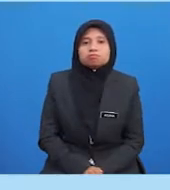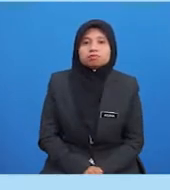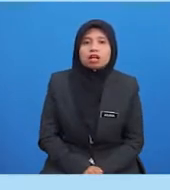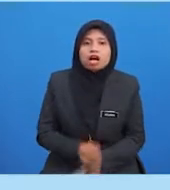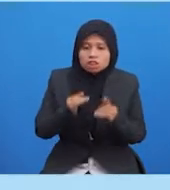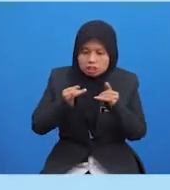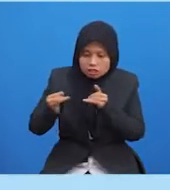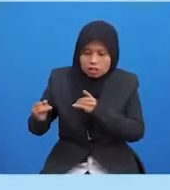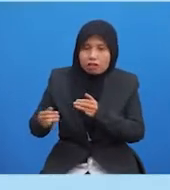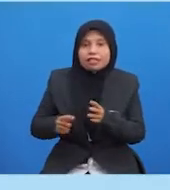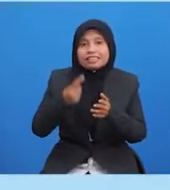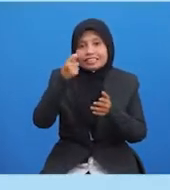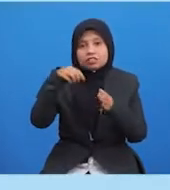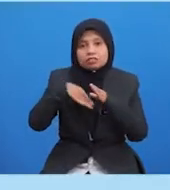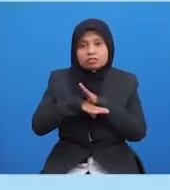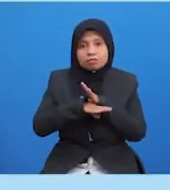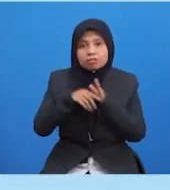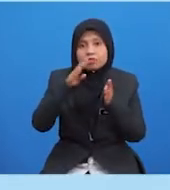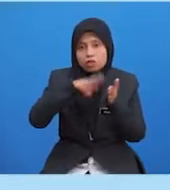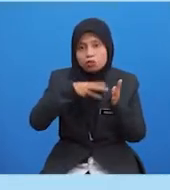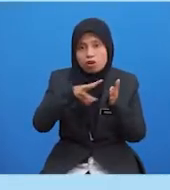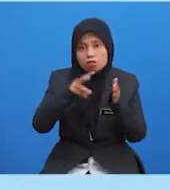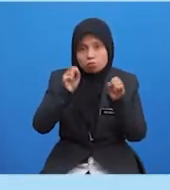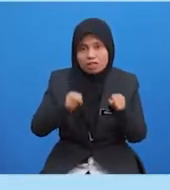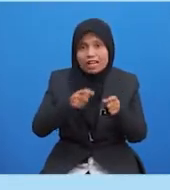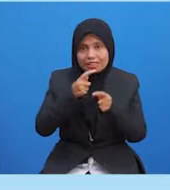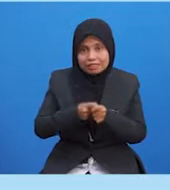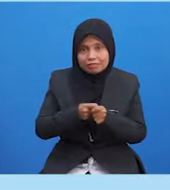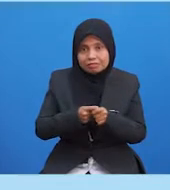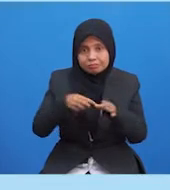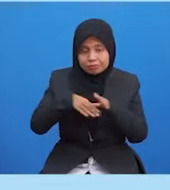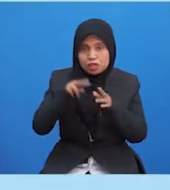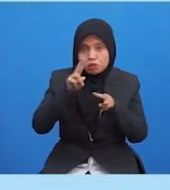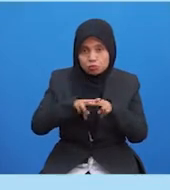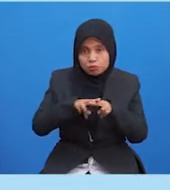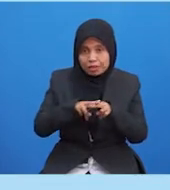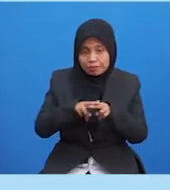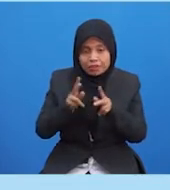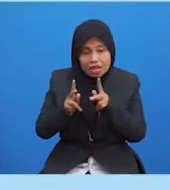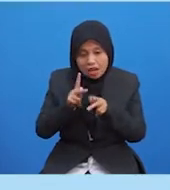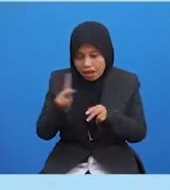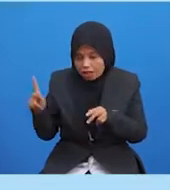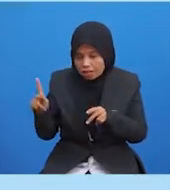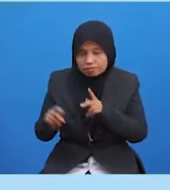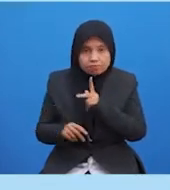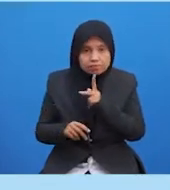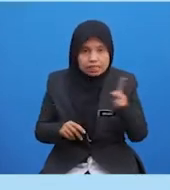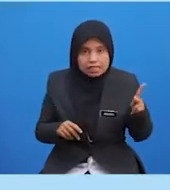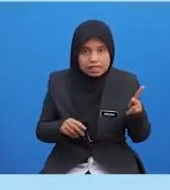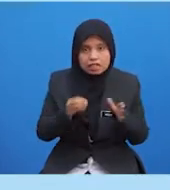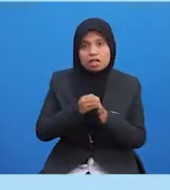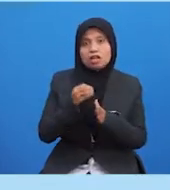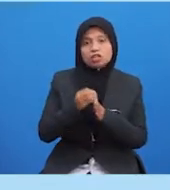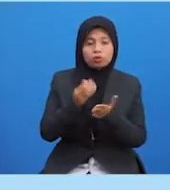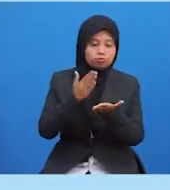Jajaran teks dalam tabel boleh ditetapkan kepada kedudukan kanan, kiri